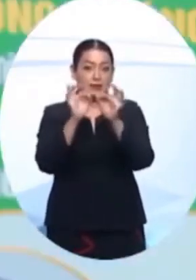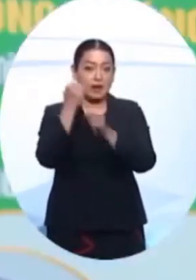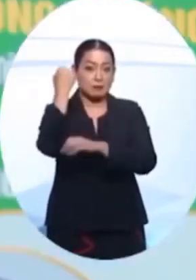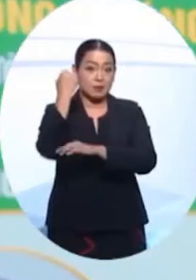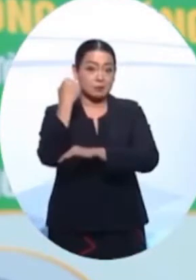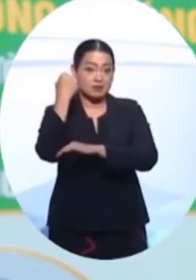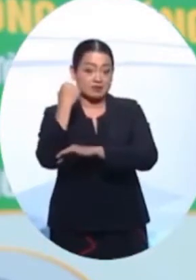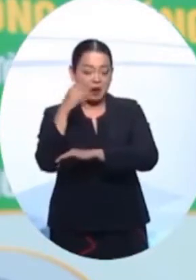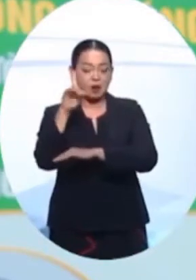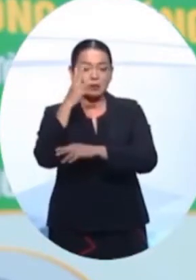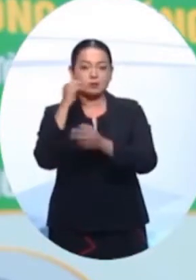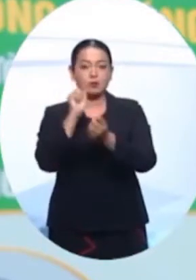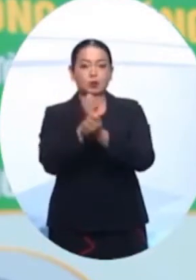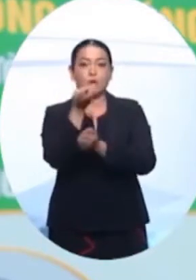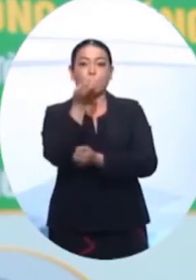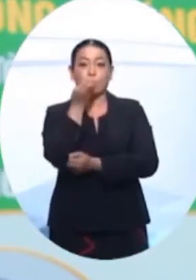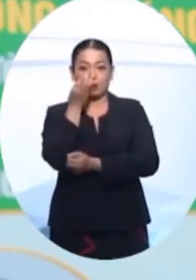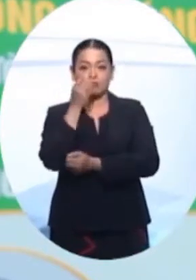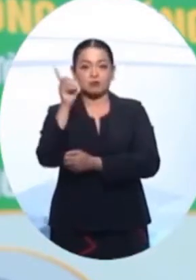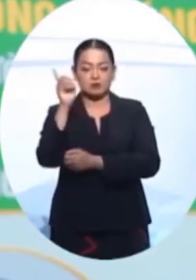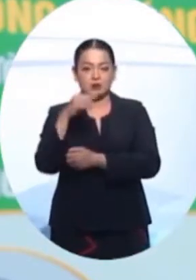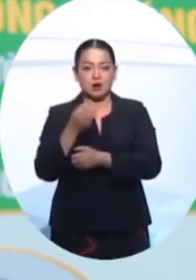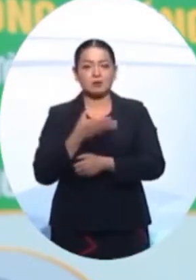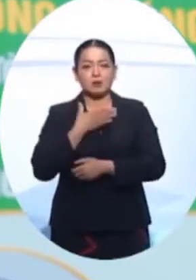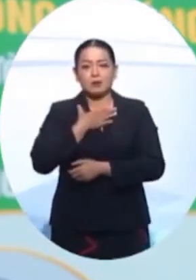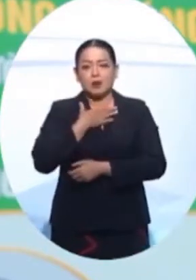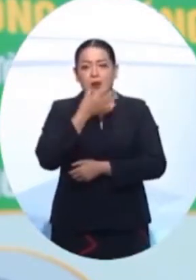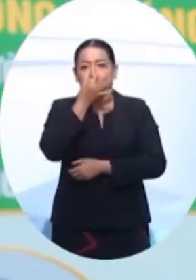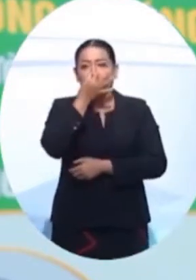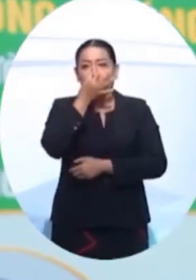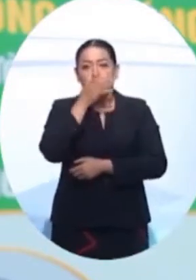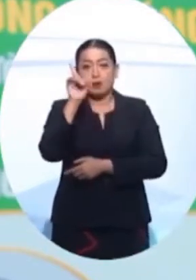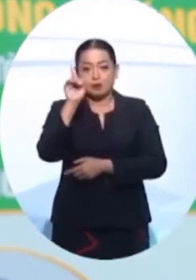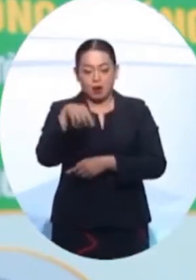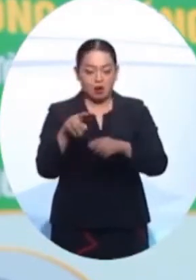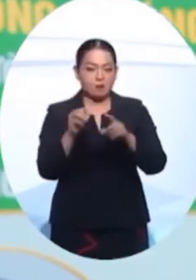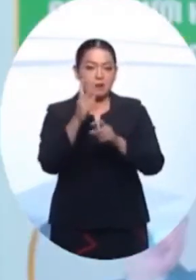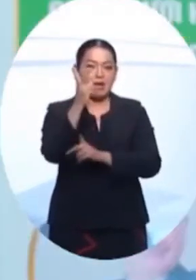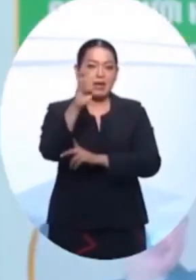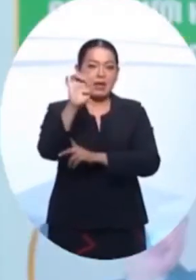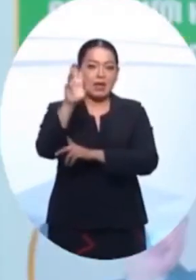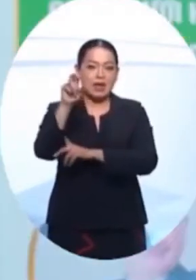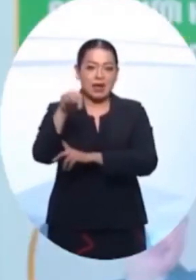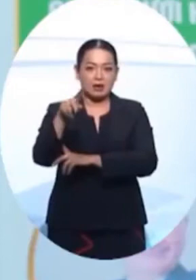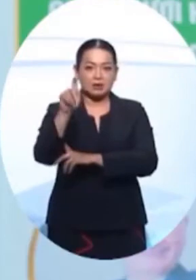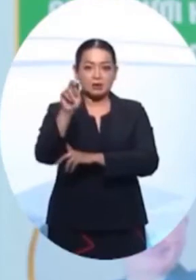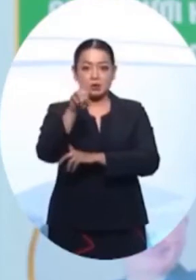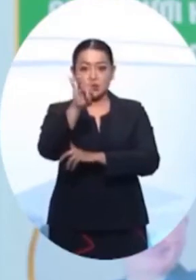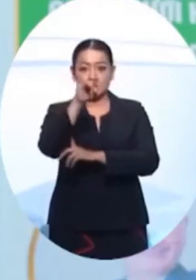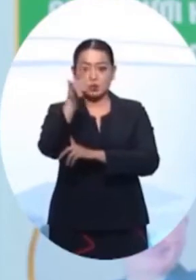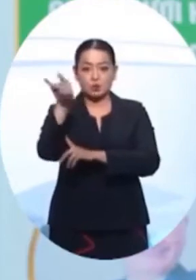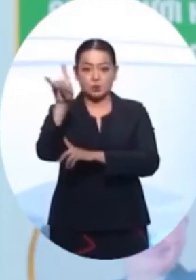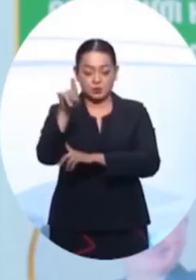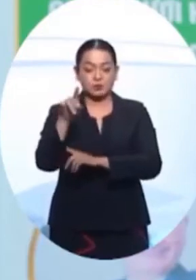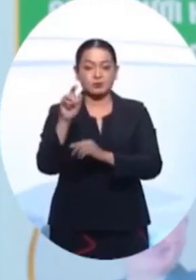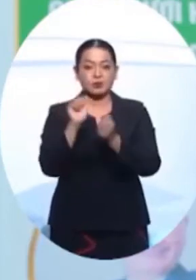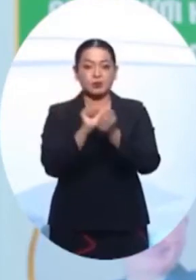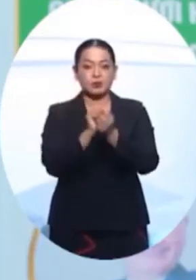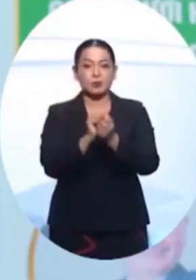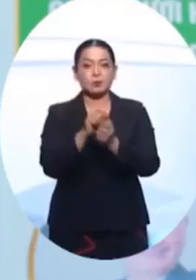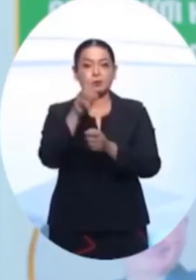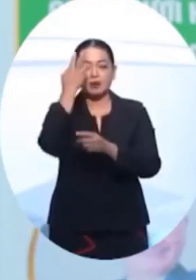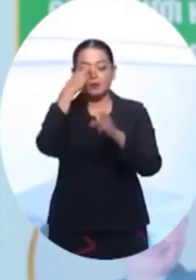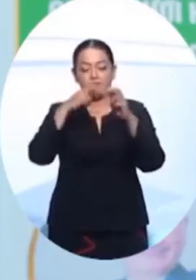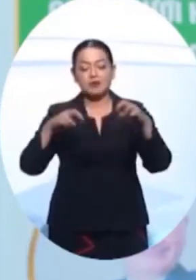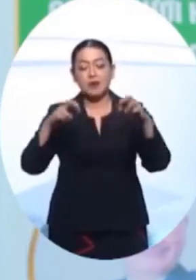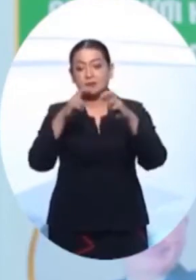trợ rất tốt và không phải riêng cho những trường hợp mà bị hen phế quản, mà ngoài ra có thể ứng dụng được trong các cái